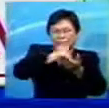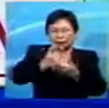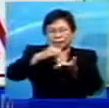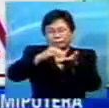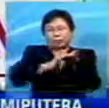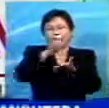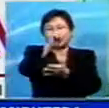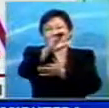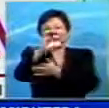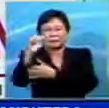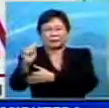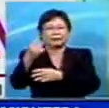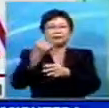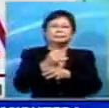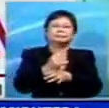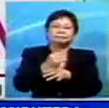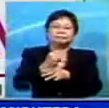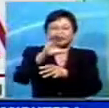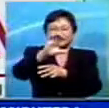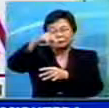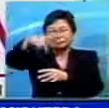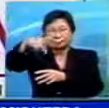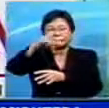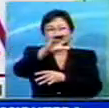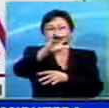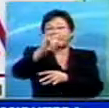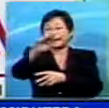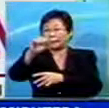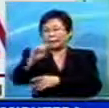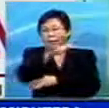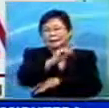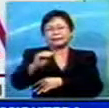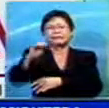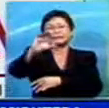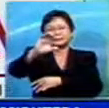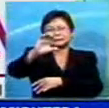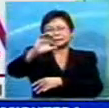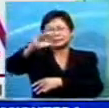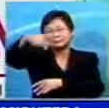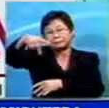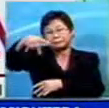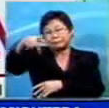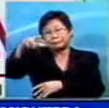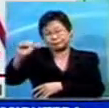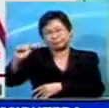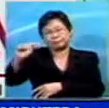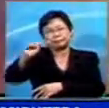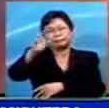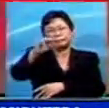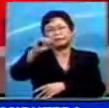ACCA Institut akauntan pengurusan bertauliah Cima dan Institut akauntan awam bertauliah Malaysia